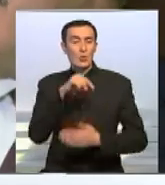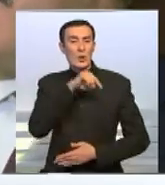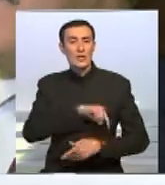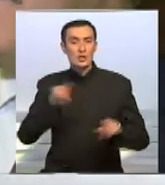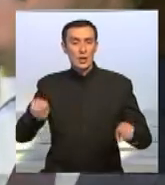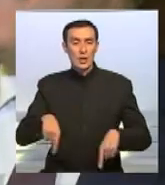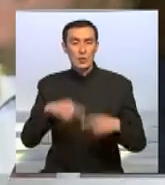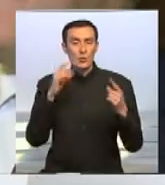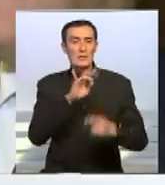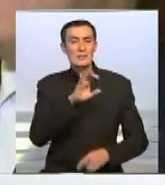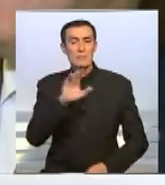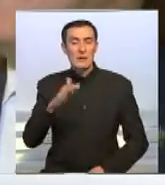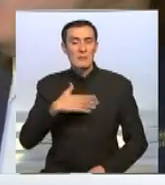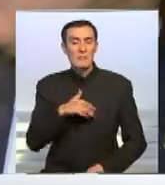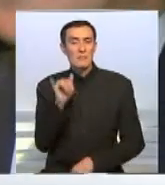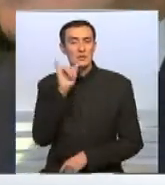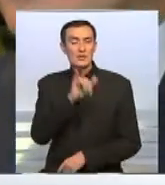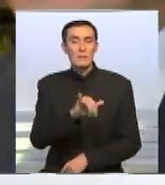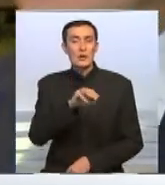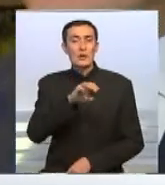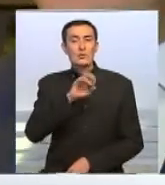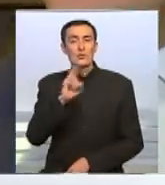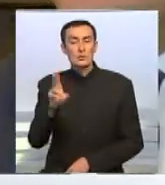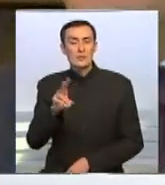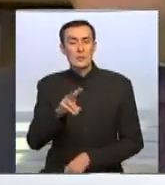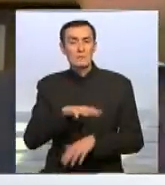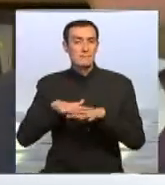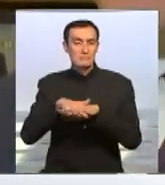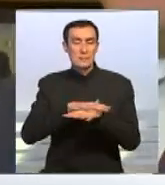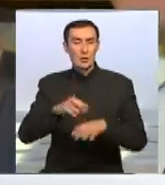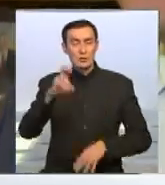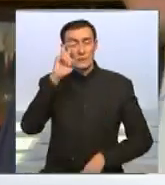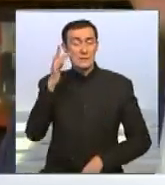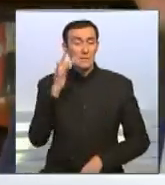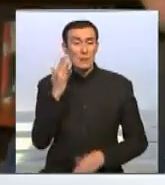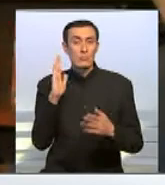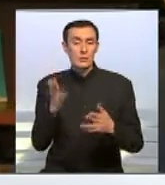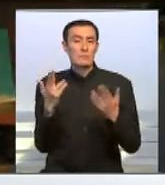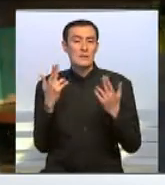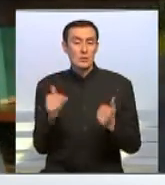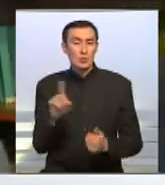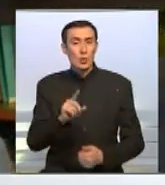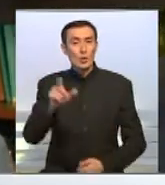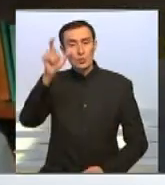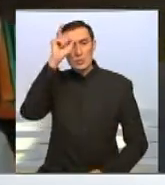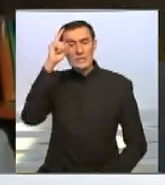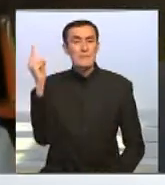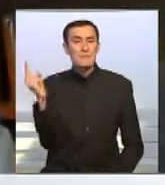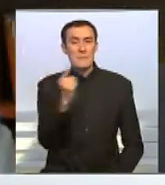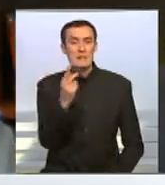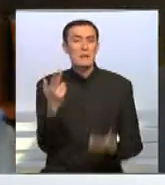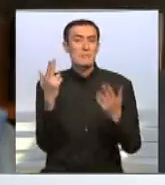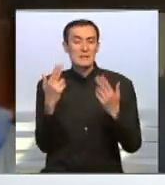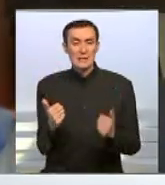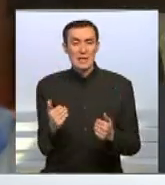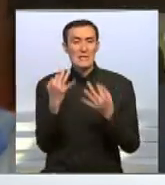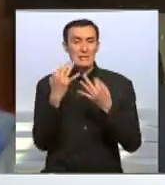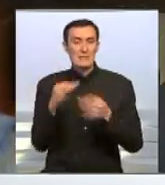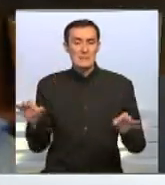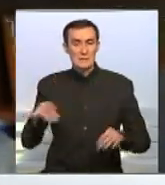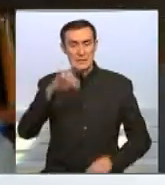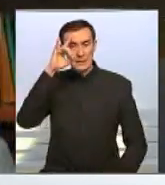Нурсултана Назарбаева мы посещаем тюркские страны. Мы всегда будем признательны за то, что Турция первой признала